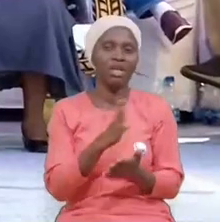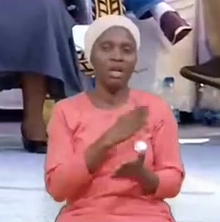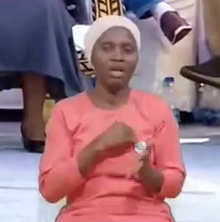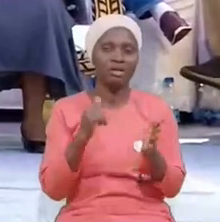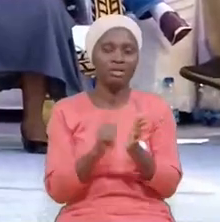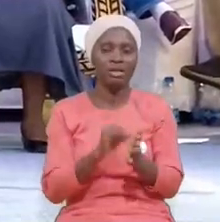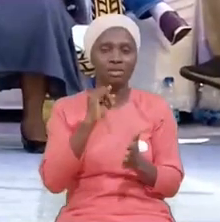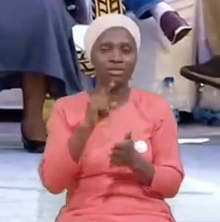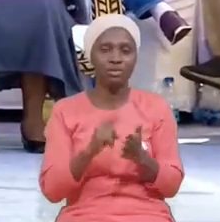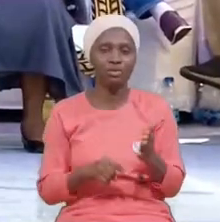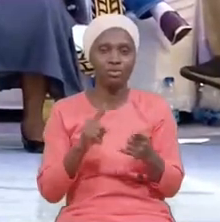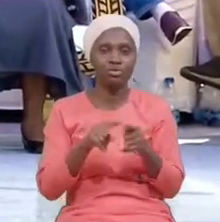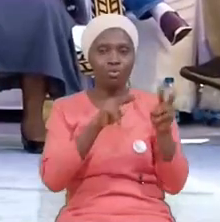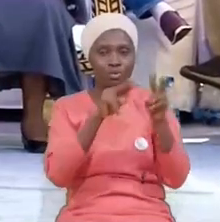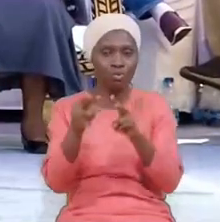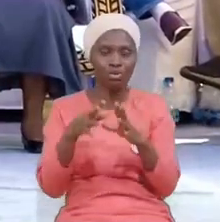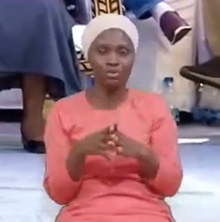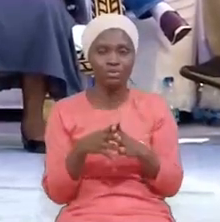Et c'est ce sur quoi il faut veiller.